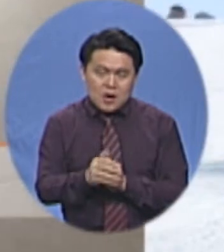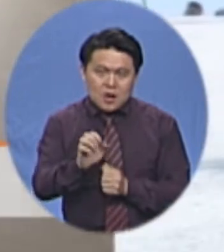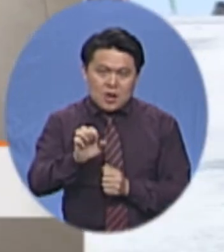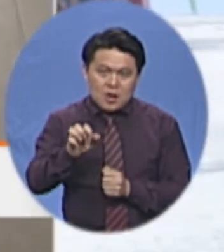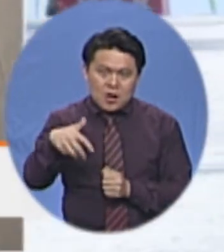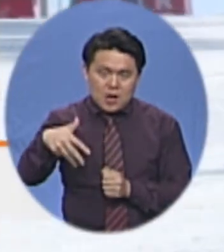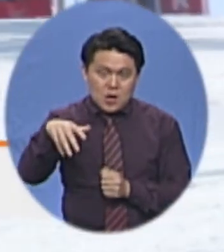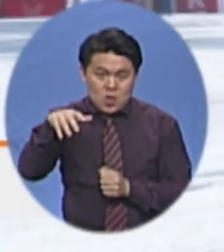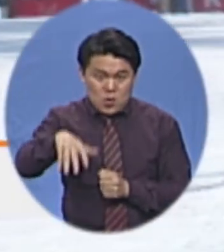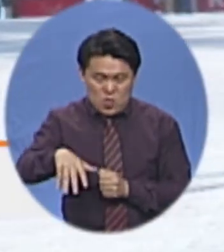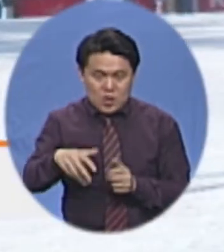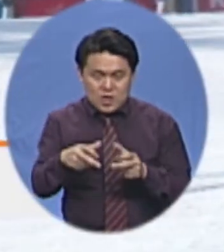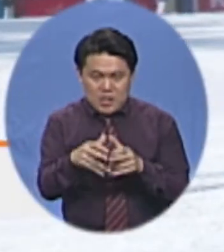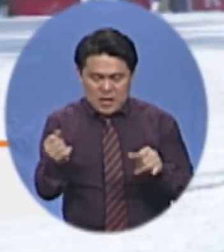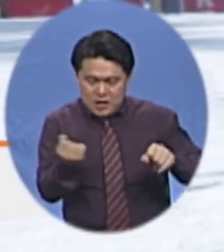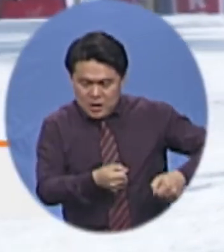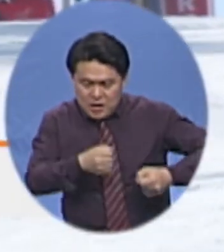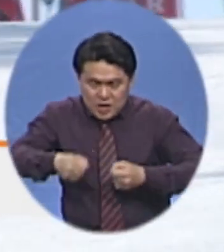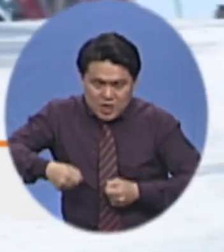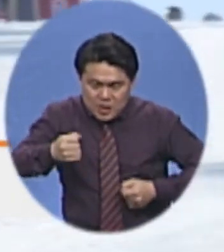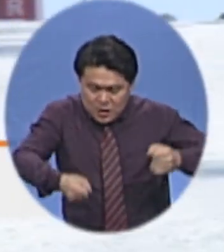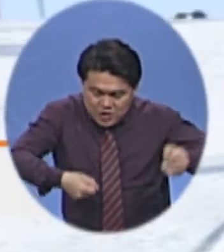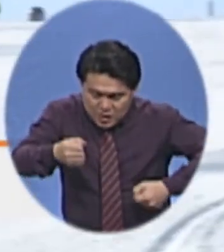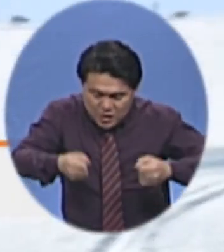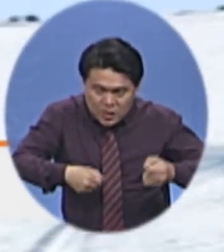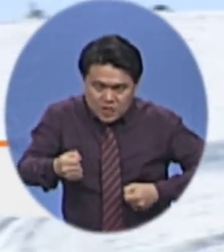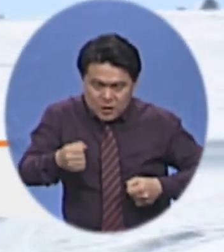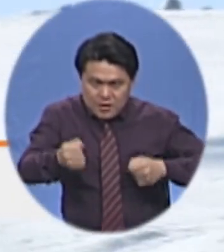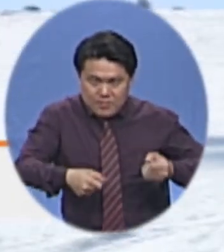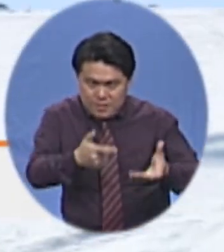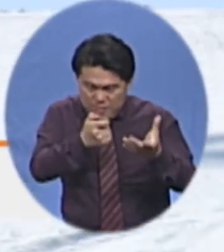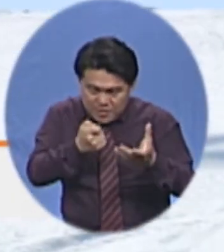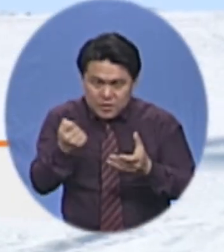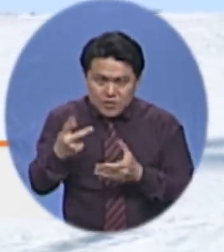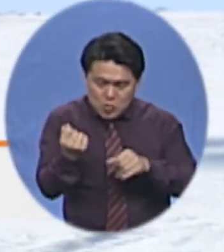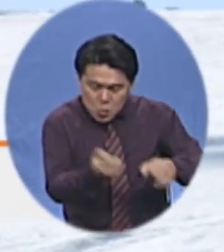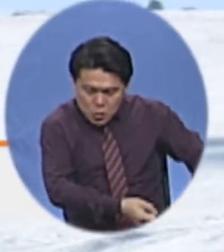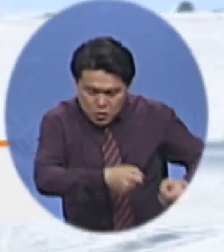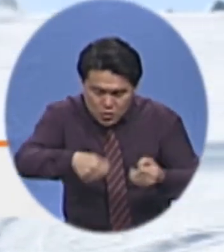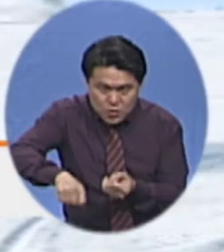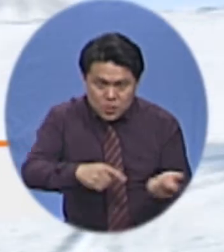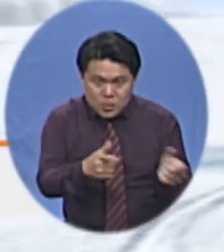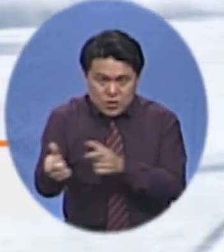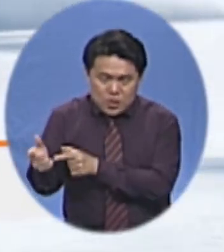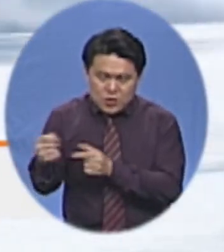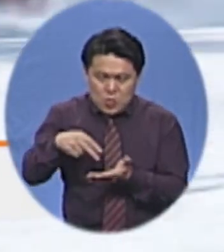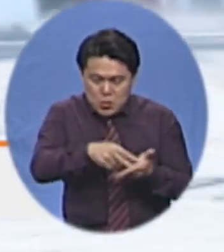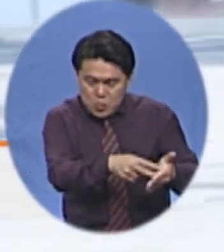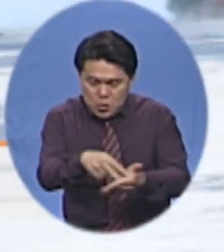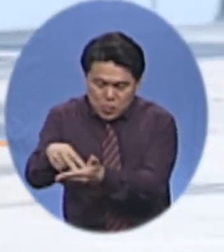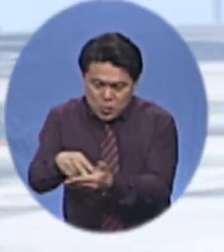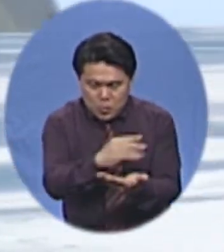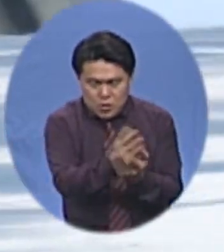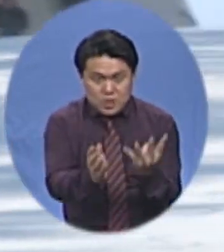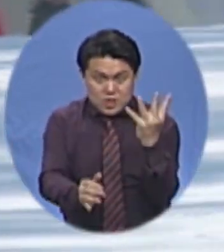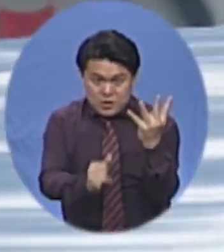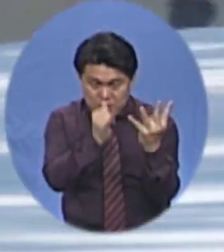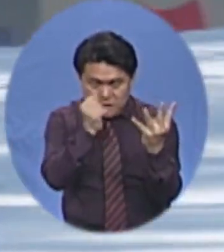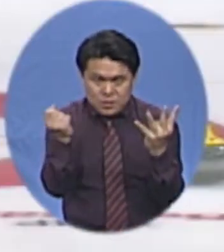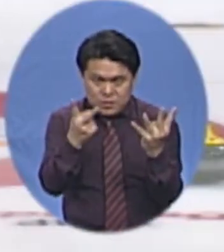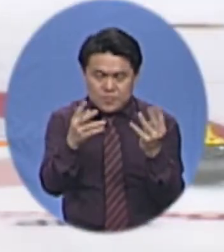장애인 크로스컨트리 스키, 장애인 바이애슬론, 장애인 알파인 스키, 장애인 스노우보드 네 종목이